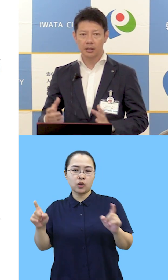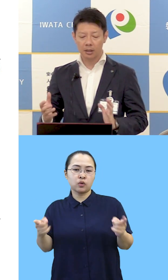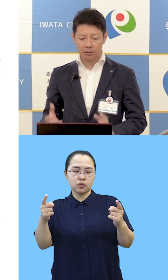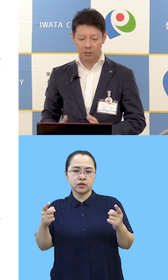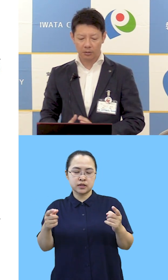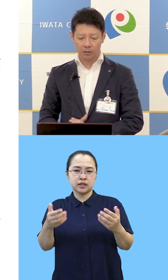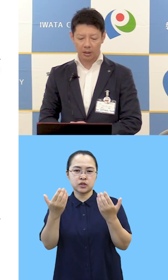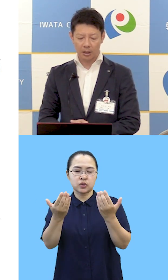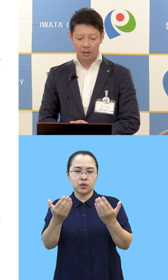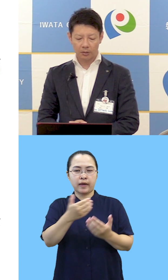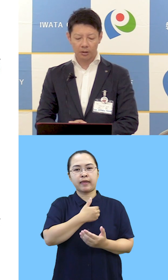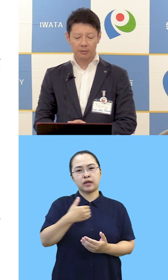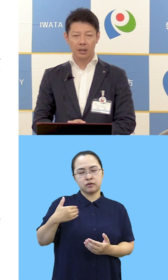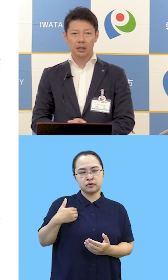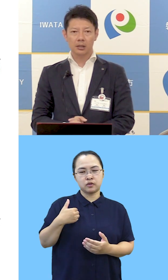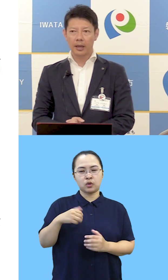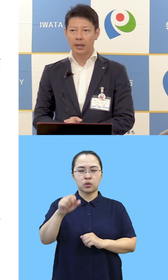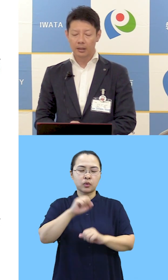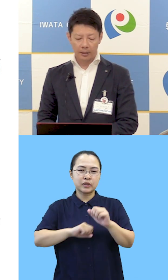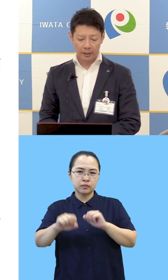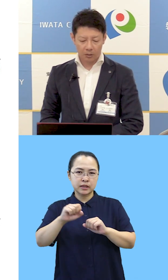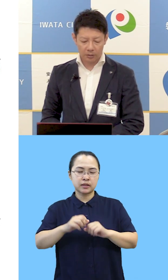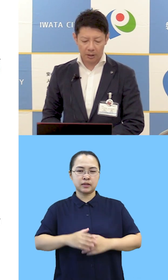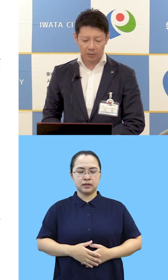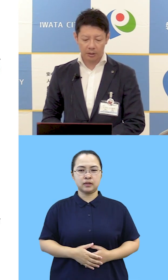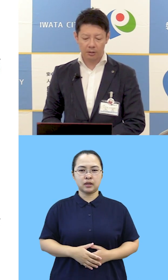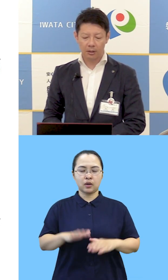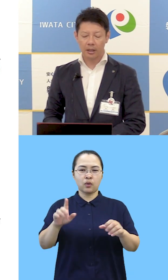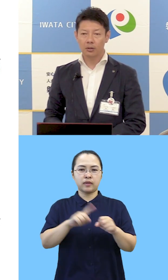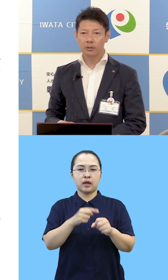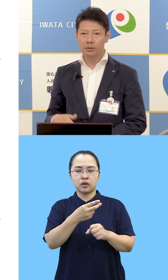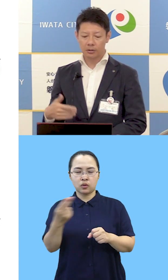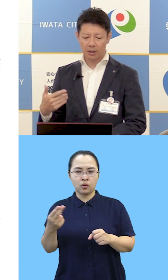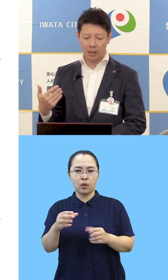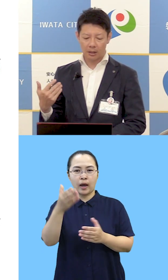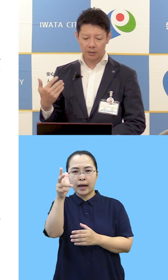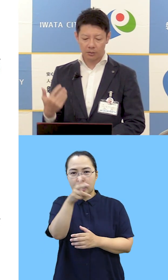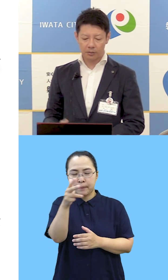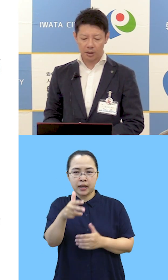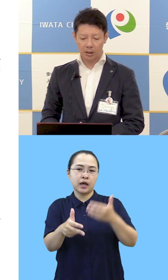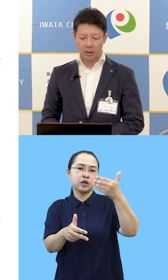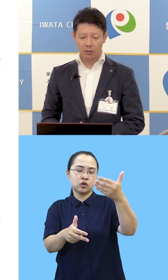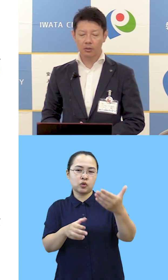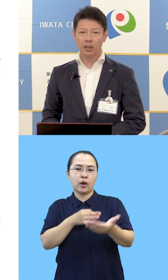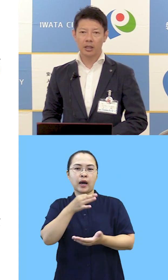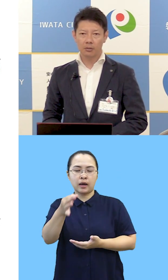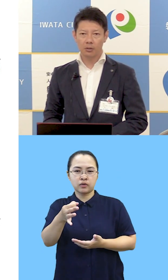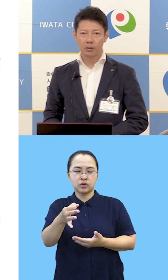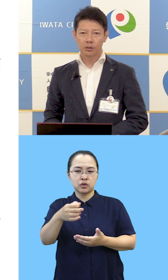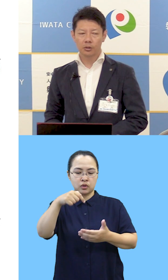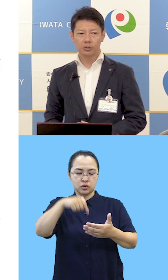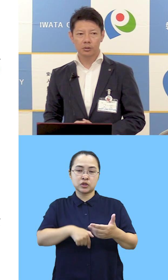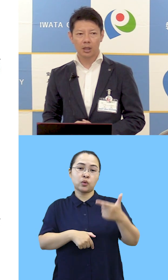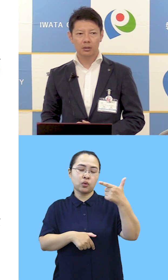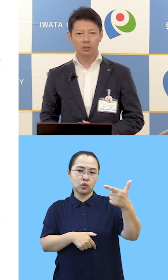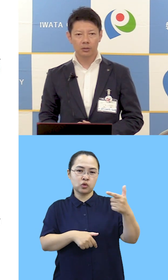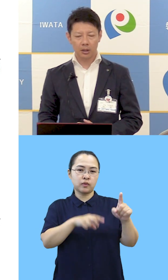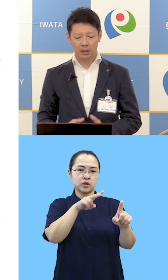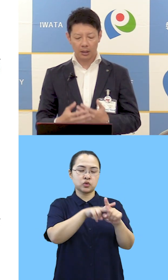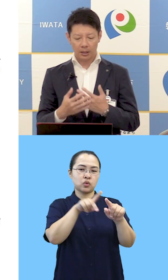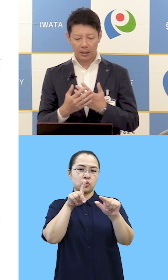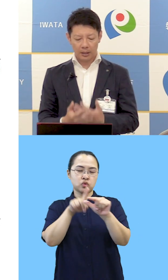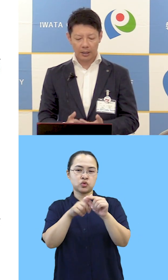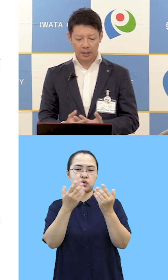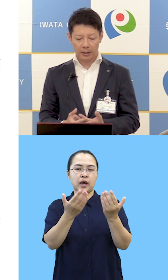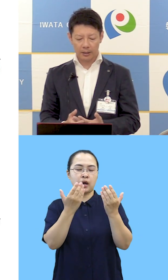充実させていくということで取り組むわけですが、今年度は9台導入して、そのうち6台を小中学校